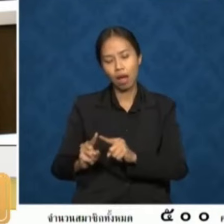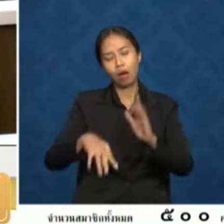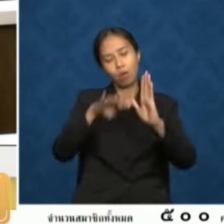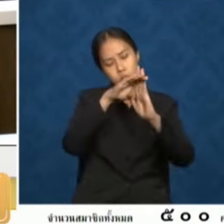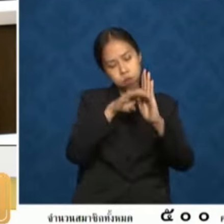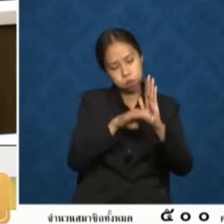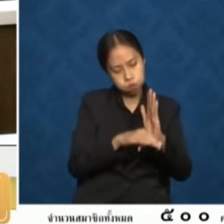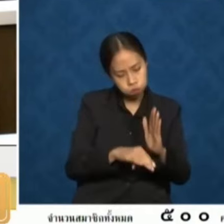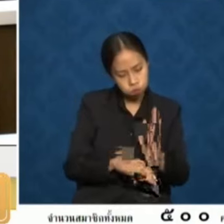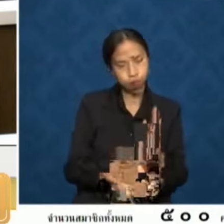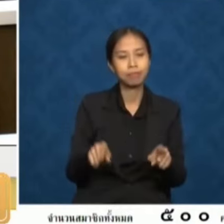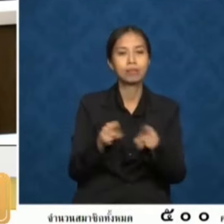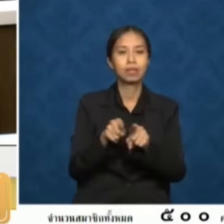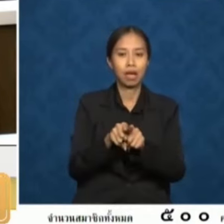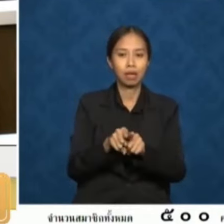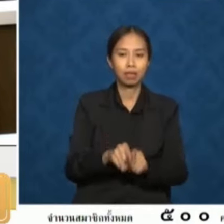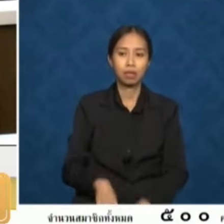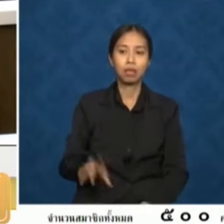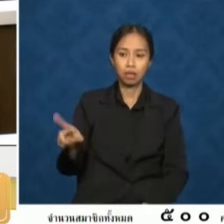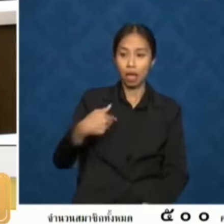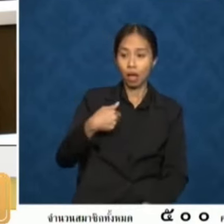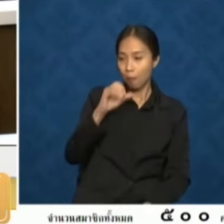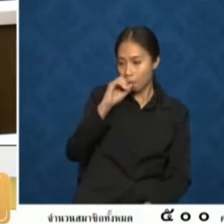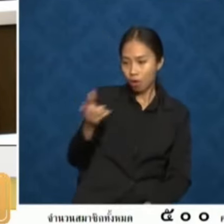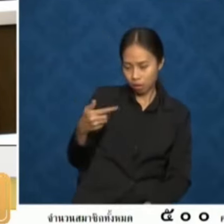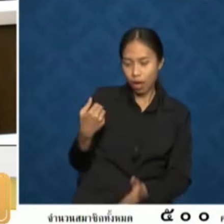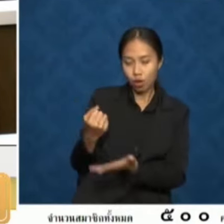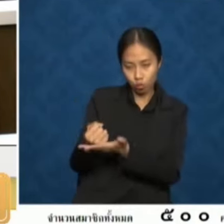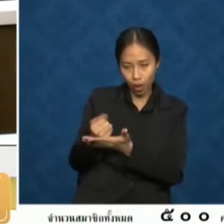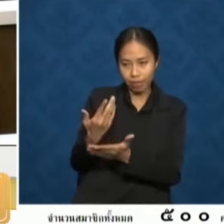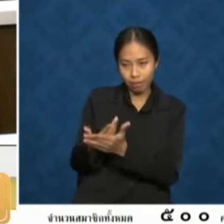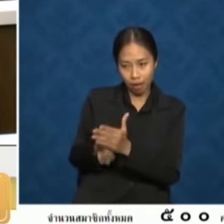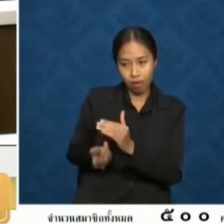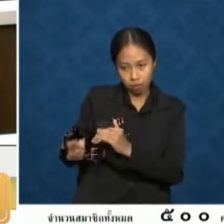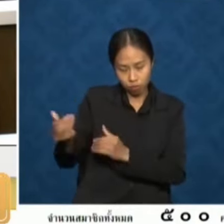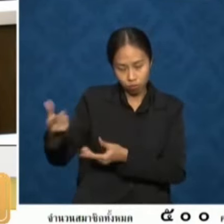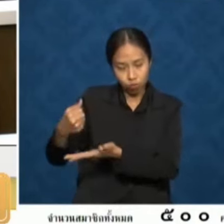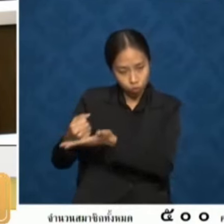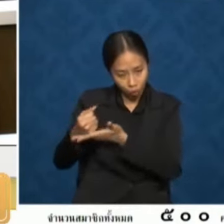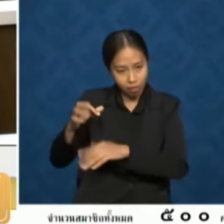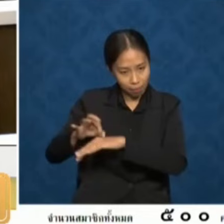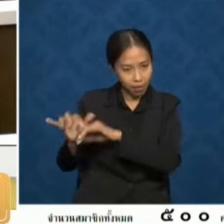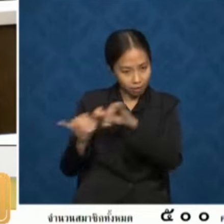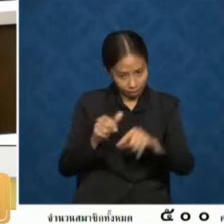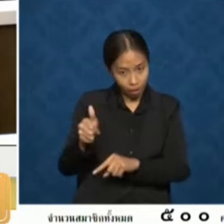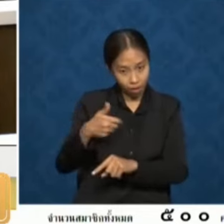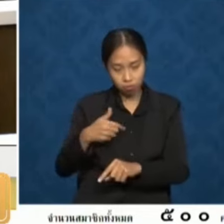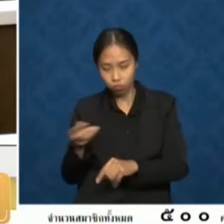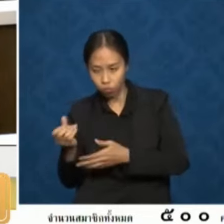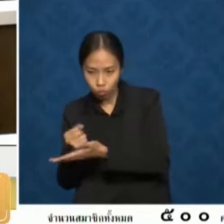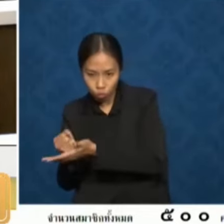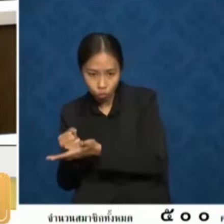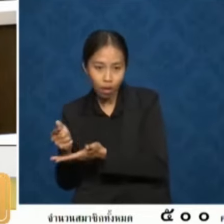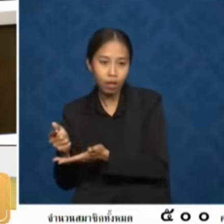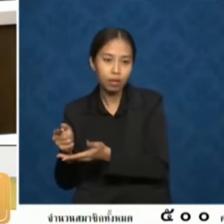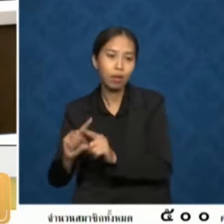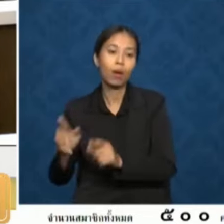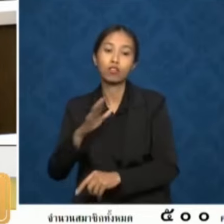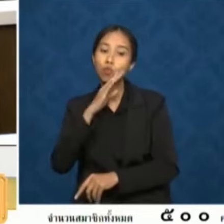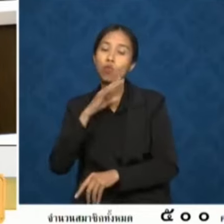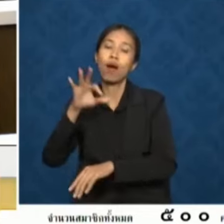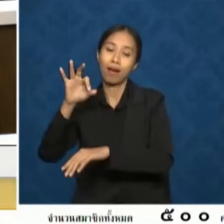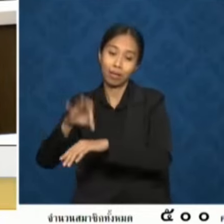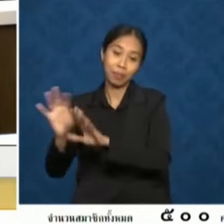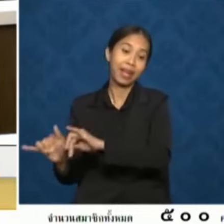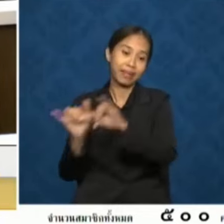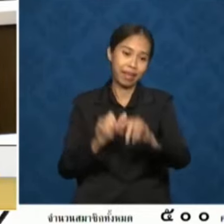ครับวิ่งบอกว่าจะช่วยได้จะช่วยได้ถ้าเกิดว่าได้ย้ายก็เขาเรียกว่าตกเบ็ดได้ปลาครับแ